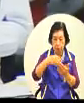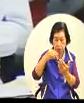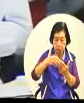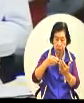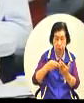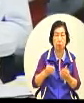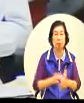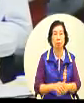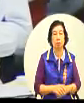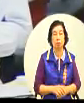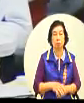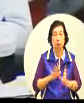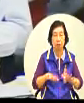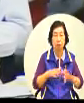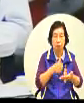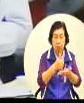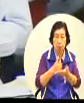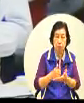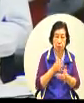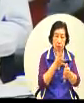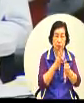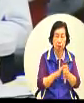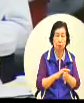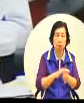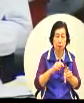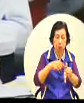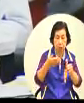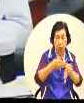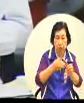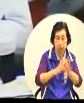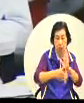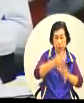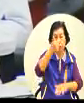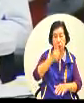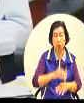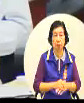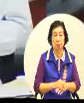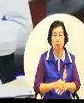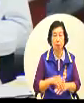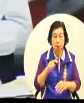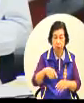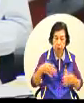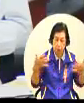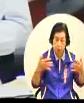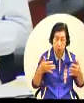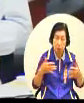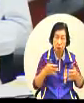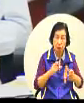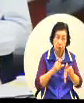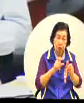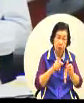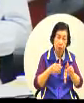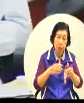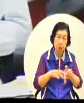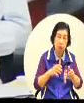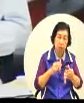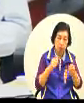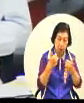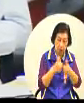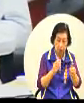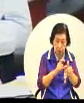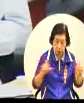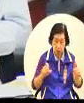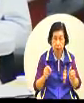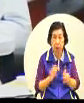我要请问我们的教育局的局长，这个议题应该如何